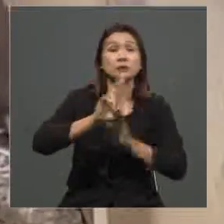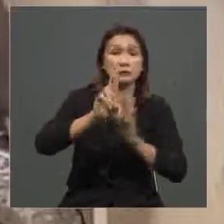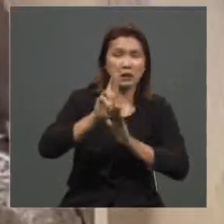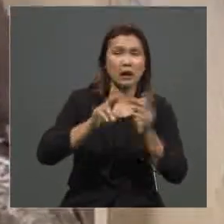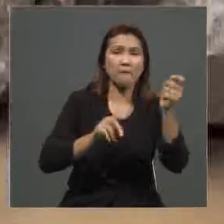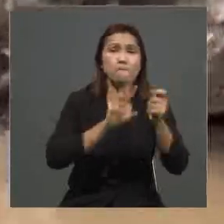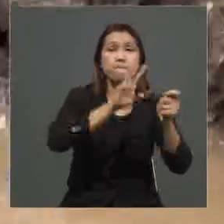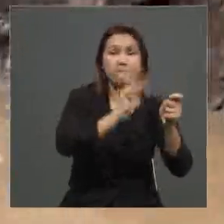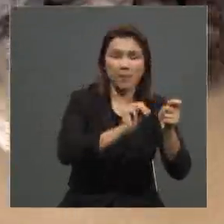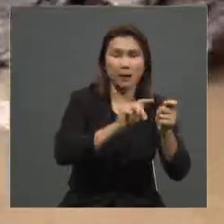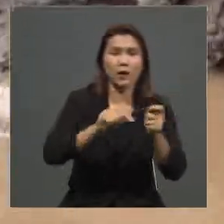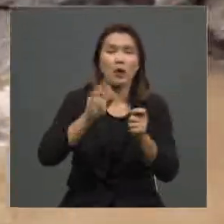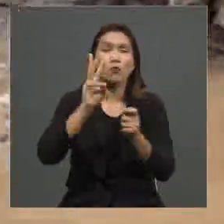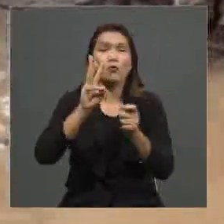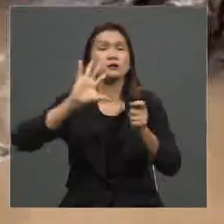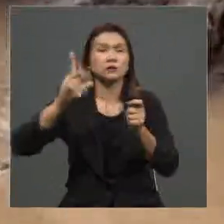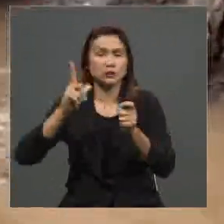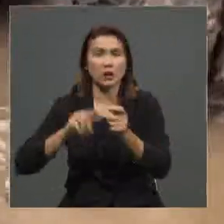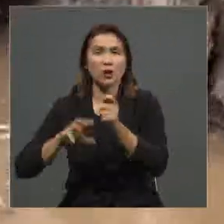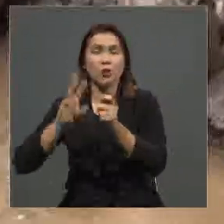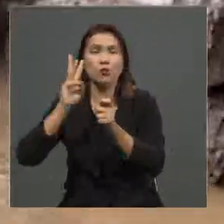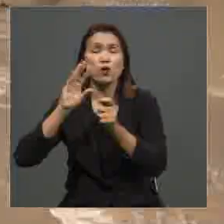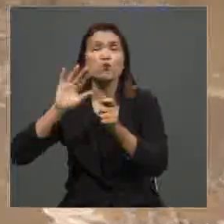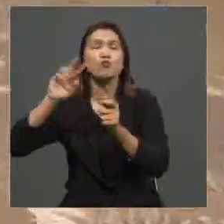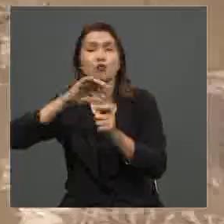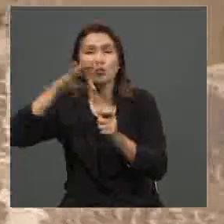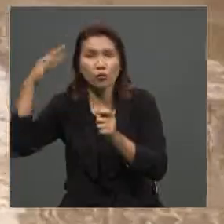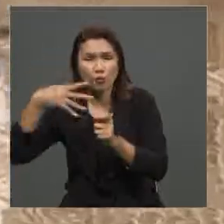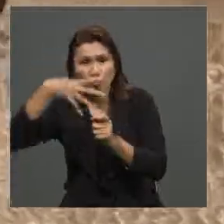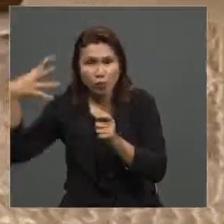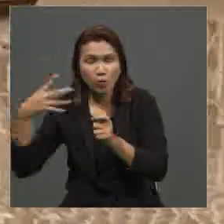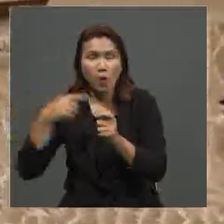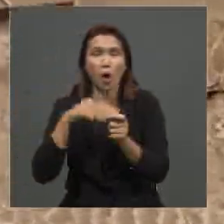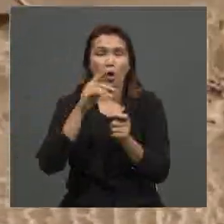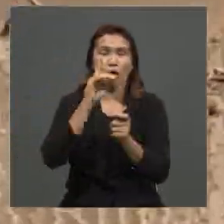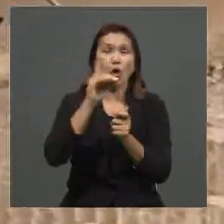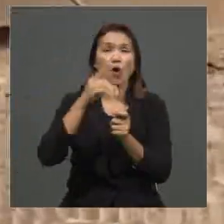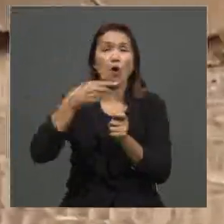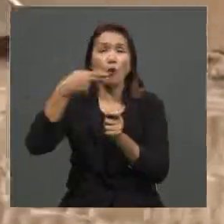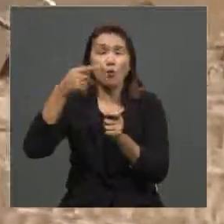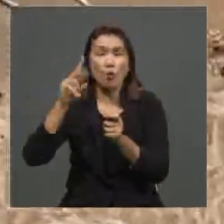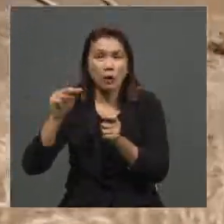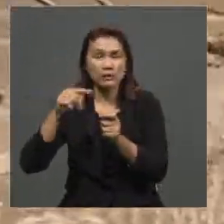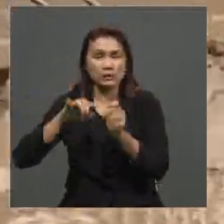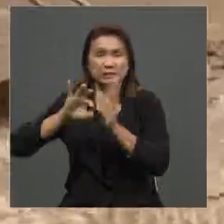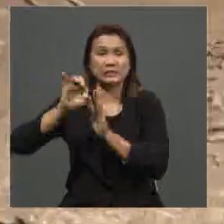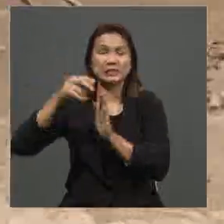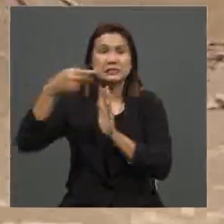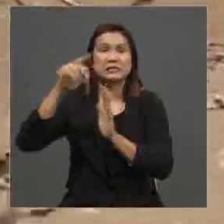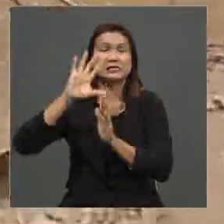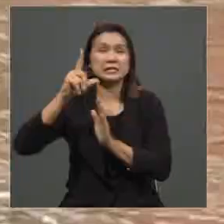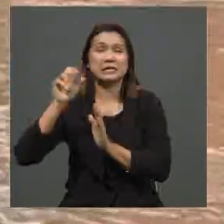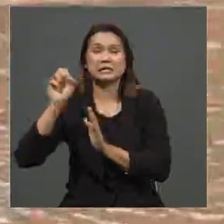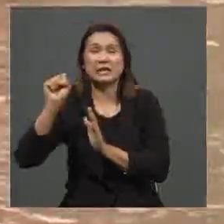ได้แก่อำเภอเมืองอำเภอเวียงชัยอำเภอเวียงเชียงรุ้งแม่จันทร์ดอยหลวงและเชียงแสนซึ่งบางส่วนอยู่ระหว่างการฟื้น